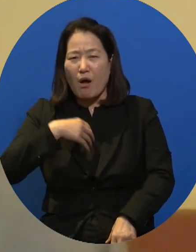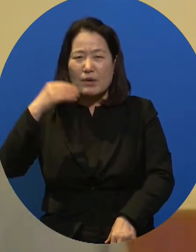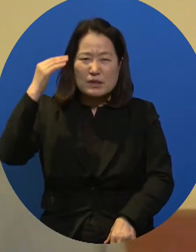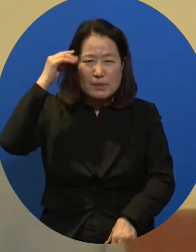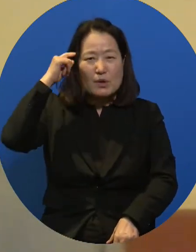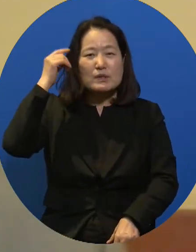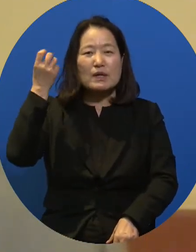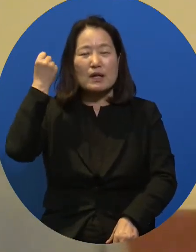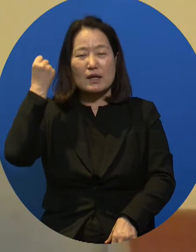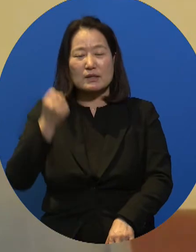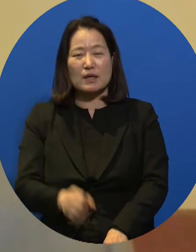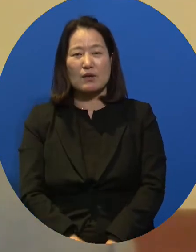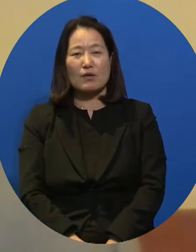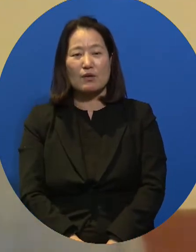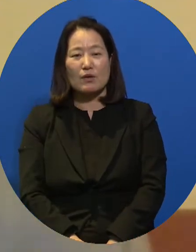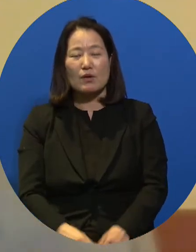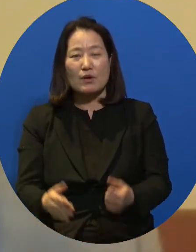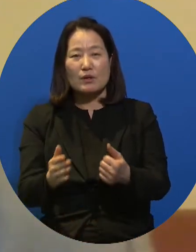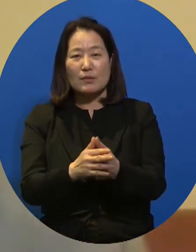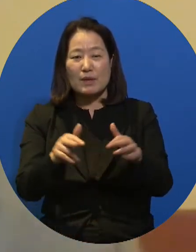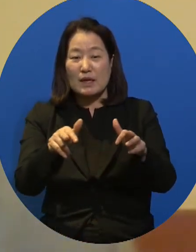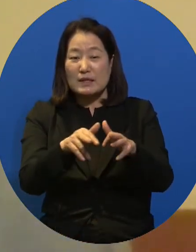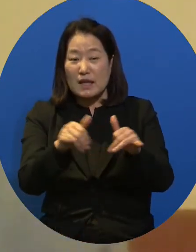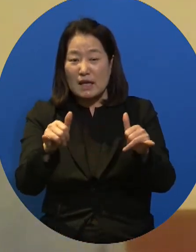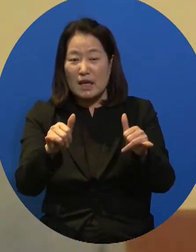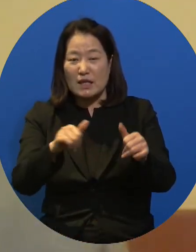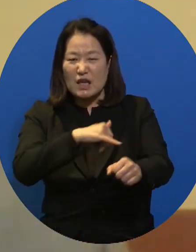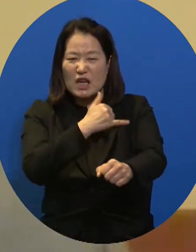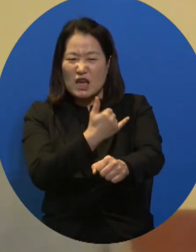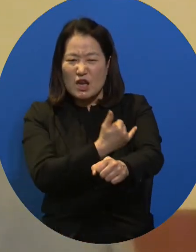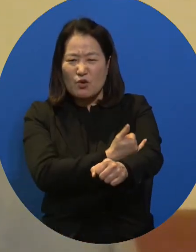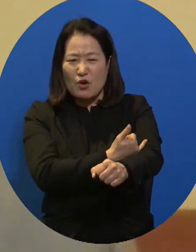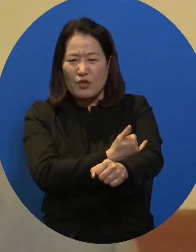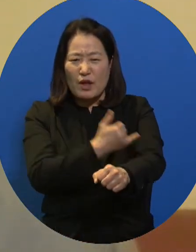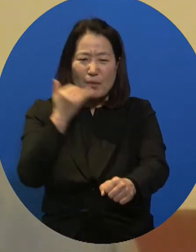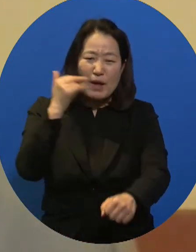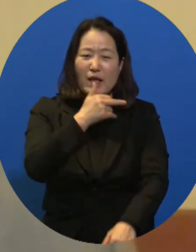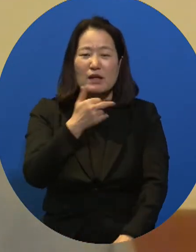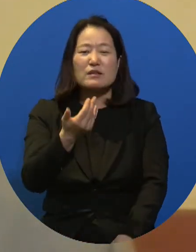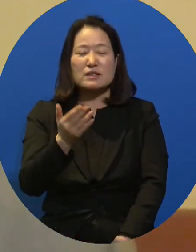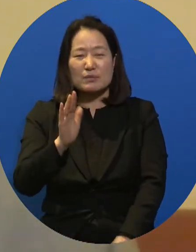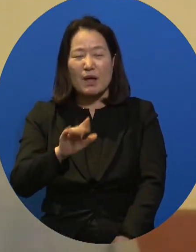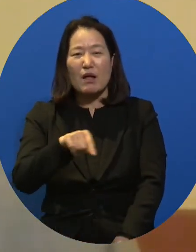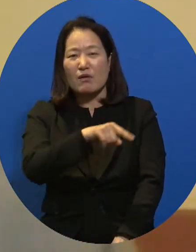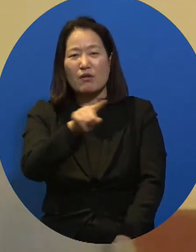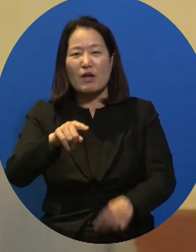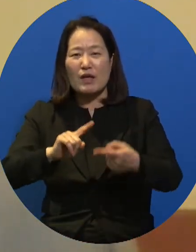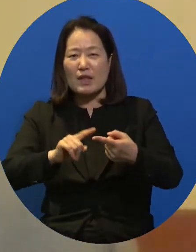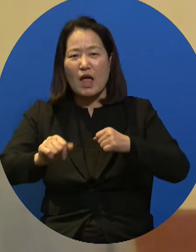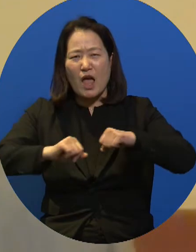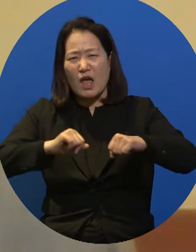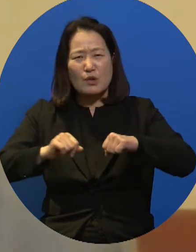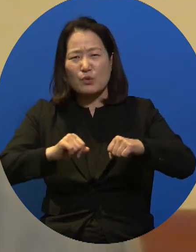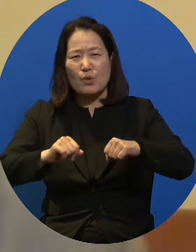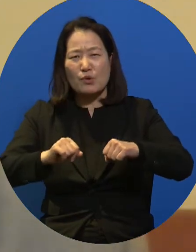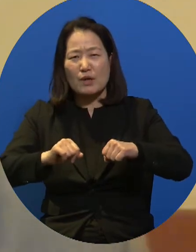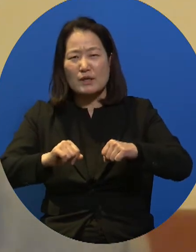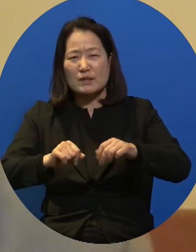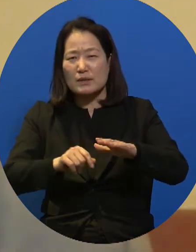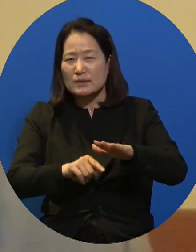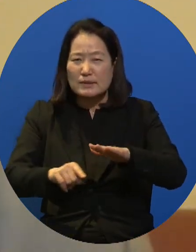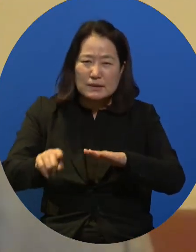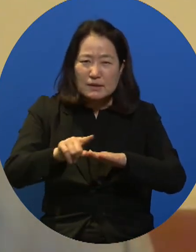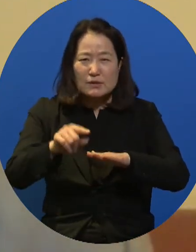장애인 인권이 침해되어도 이에 대해서 목소리를 제대로 내지 못합니다. 그리고 헝가리에서는